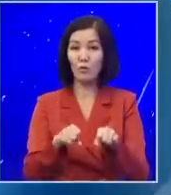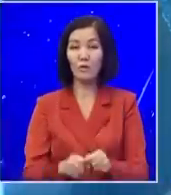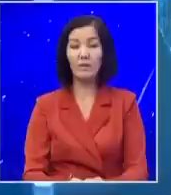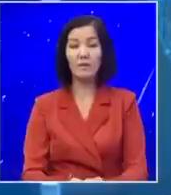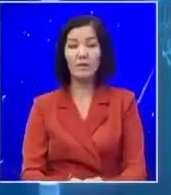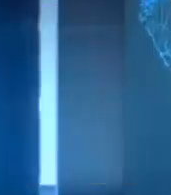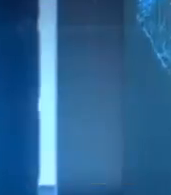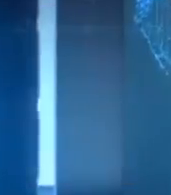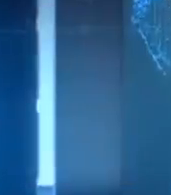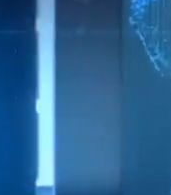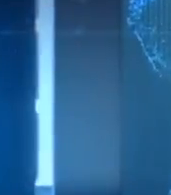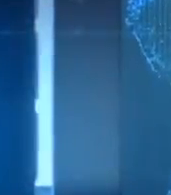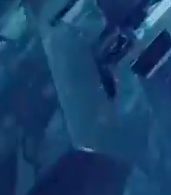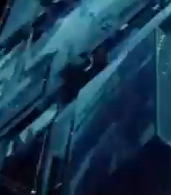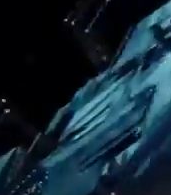Жетісу телеарнасы.